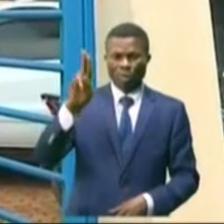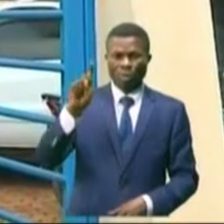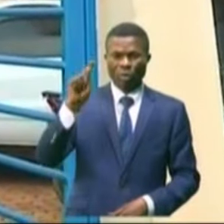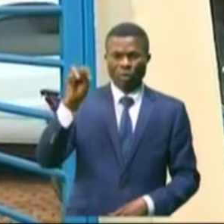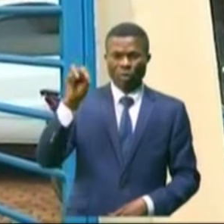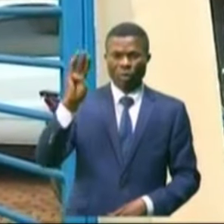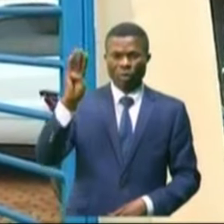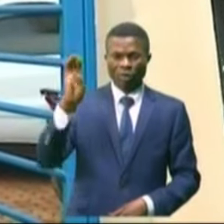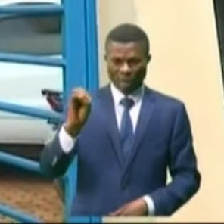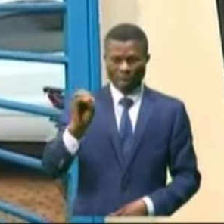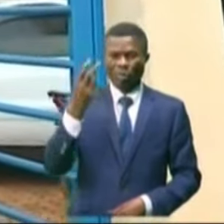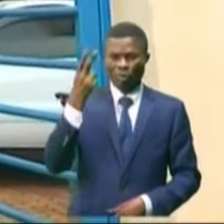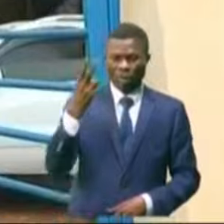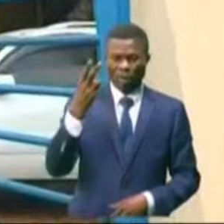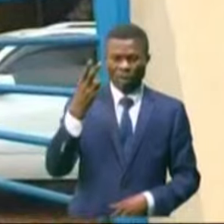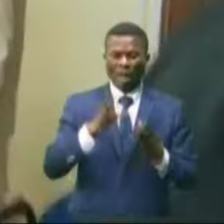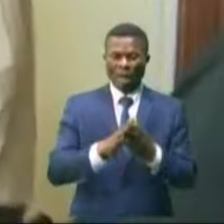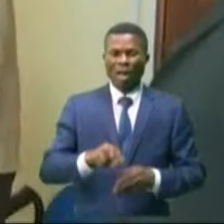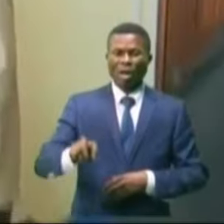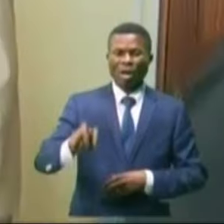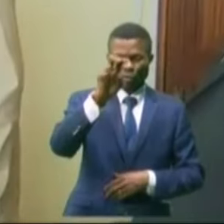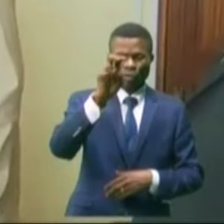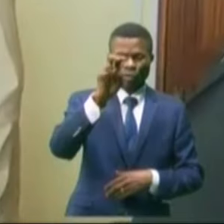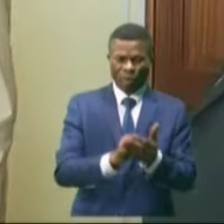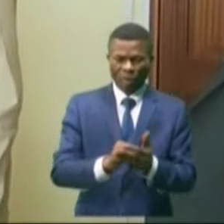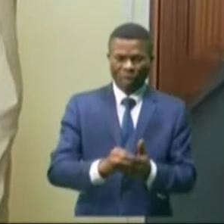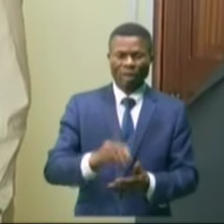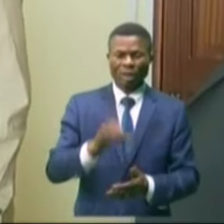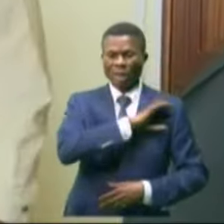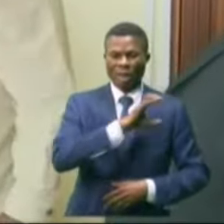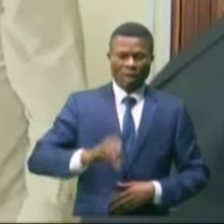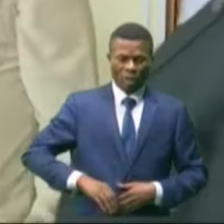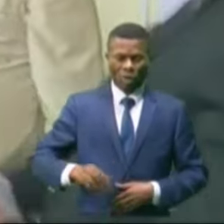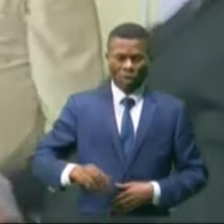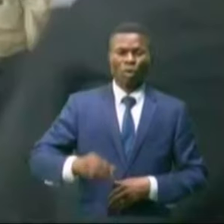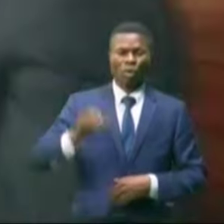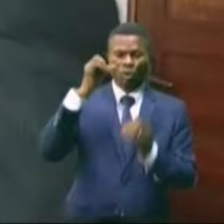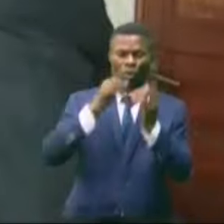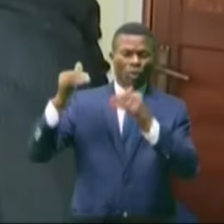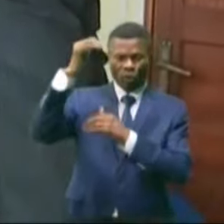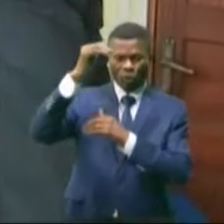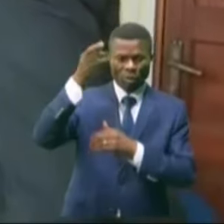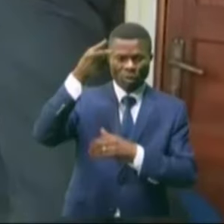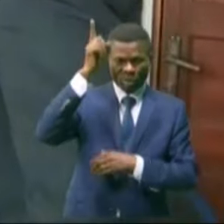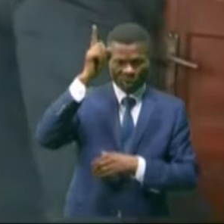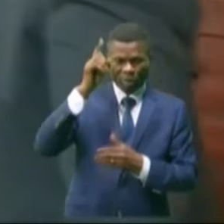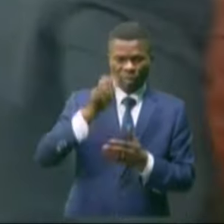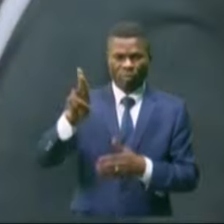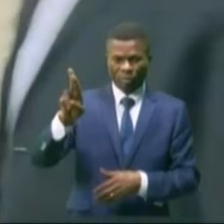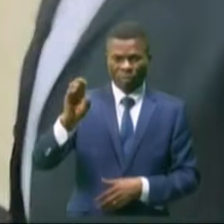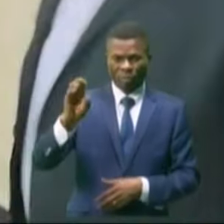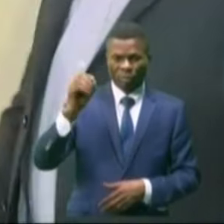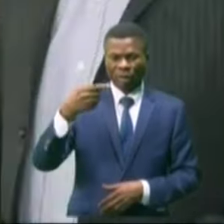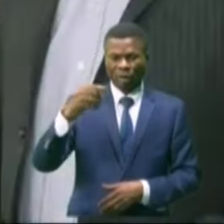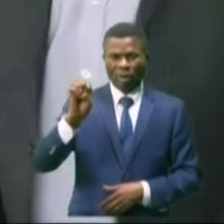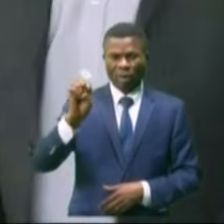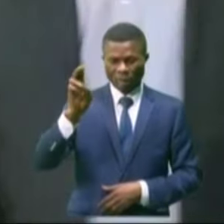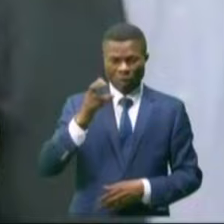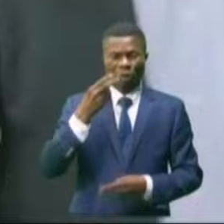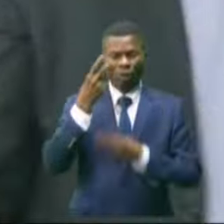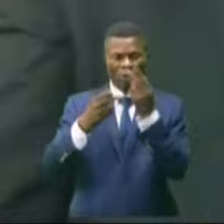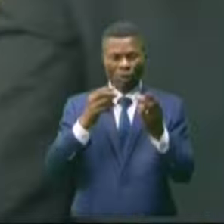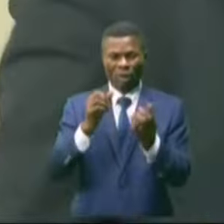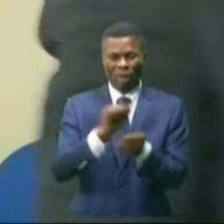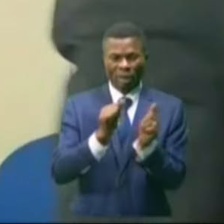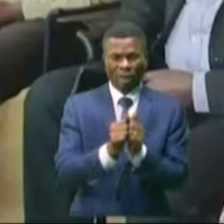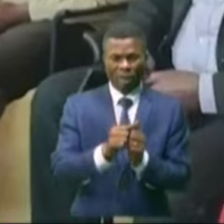prendre langue avec le maire de Boutembo, le commissaire supérieur principal, Roger Moaba Ekiteli. Des démarches visant à